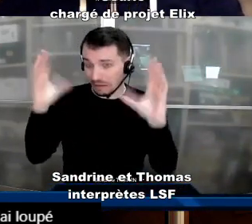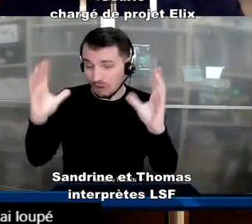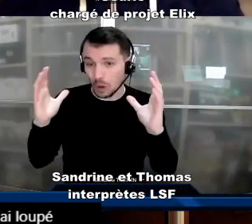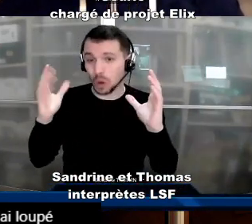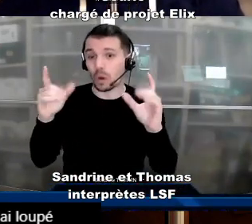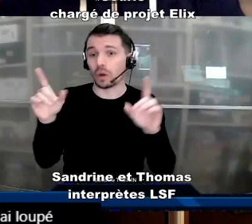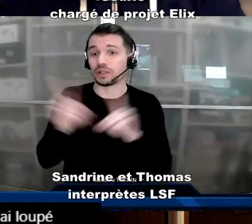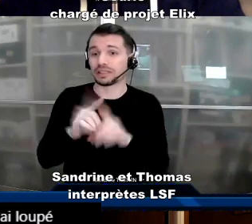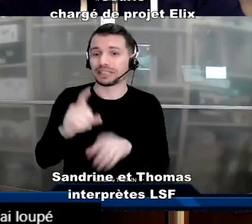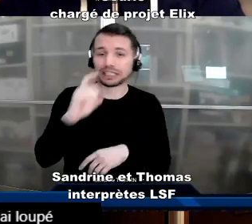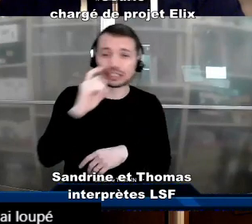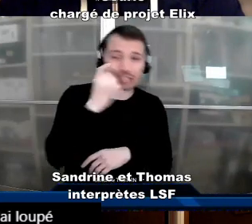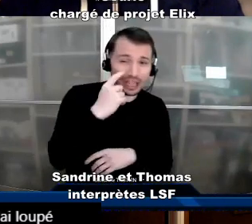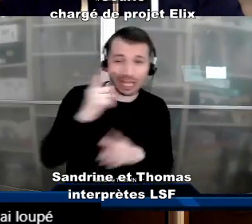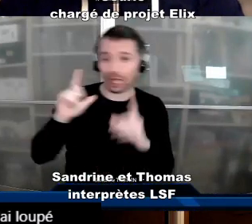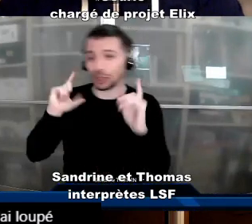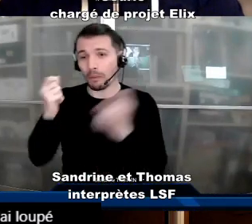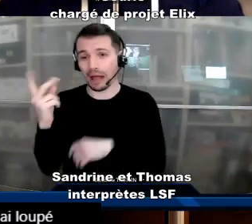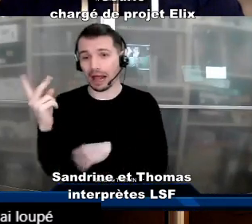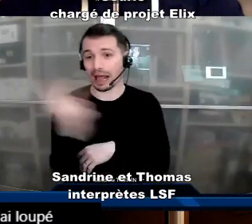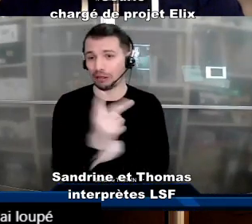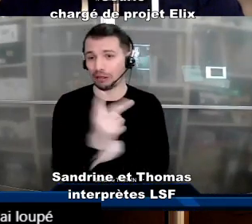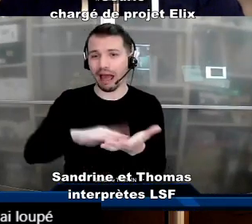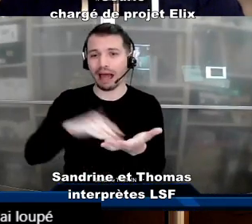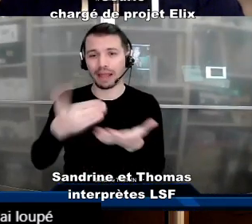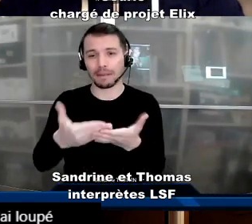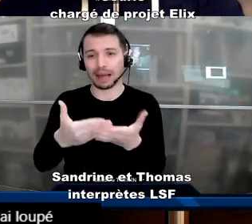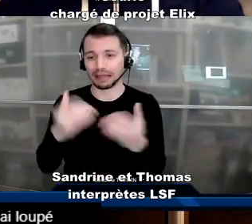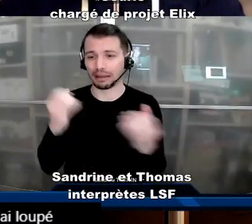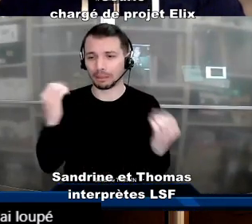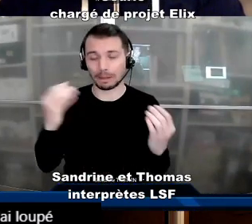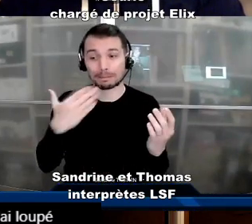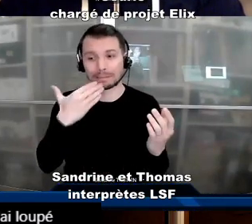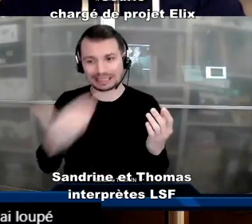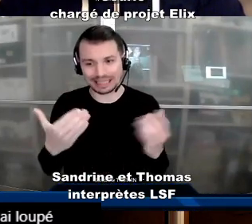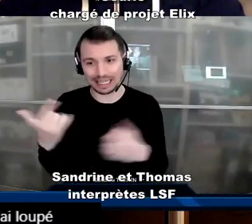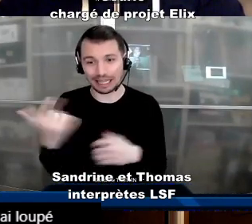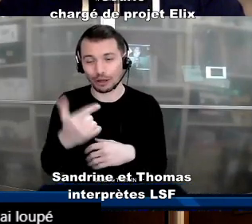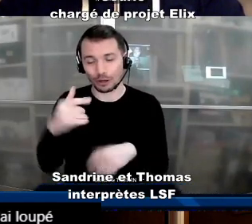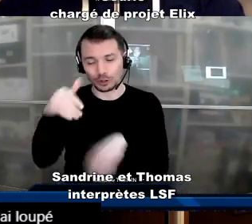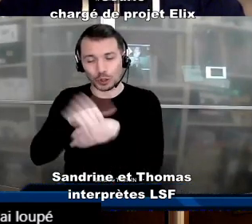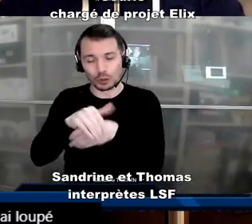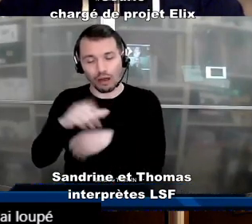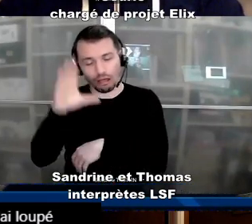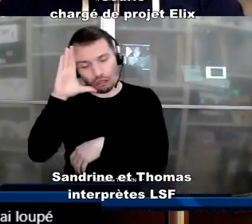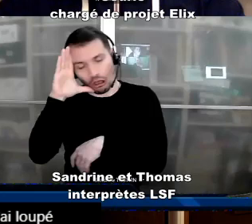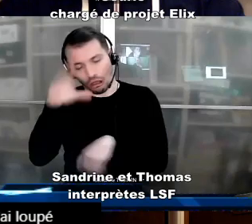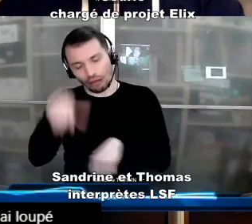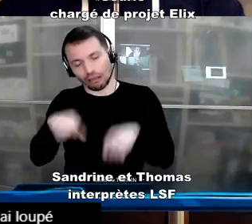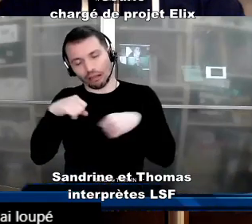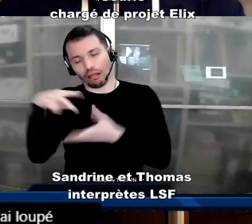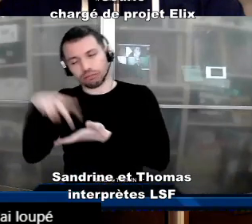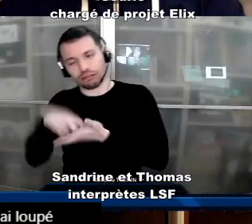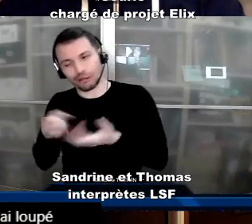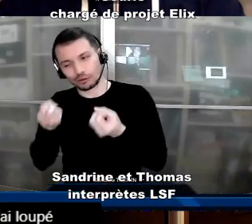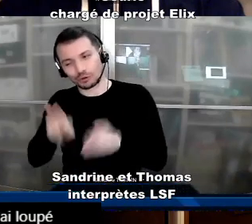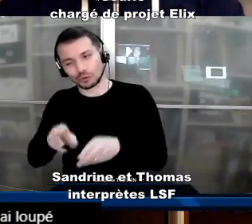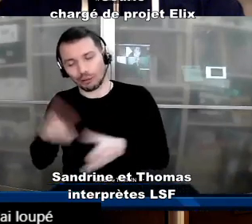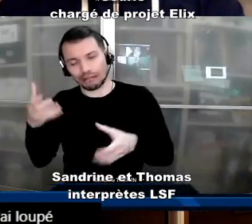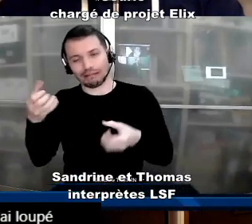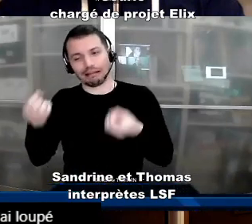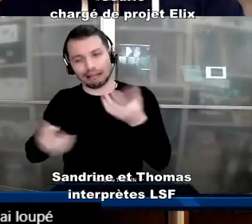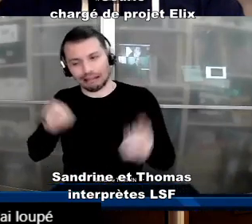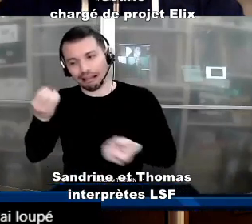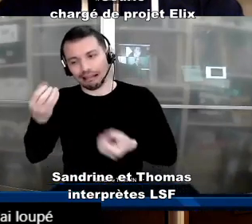à Sandrine et Thomas pour l'interprétariat. Je sais qu'ils vont bien dormir ce soir, je pense. ça a beau être